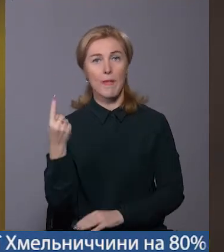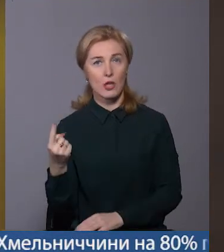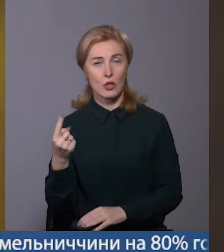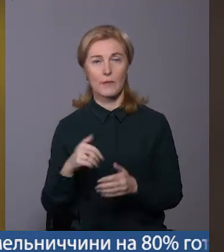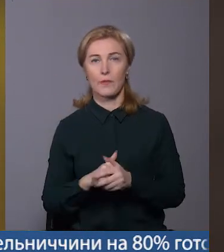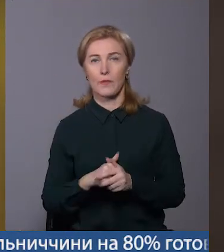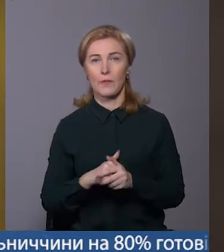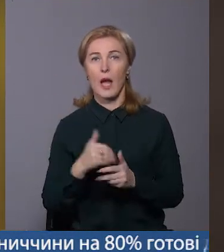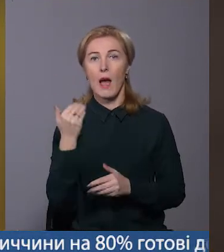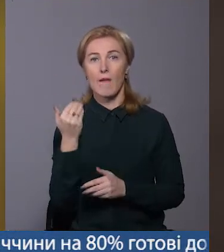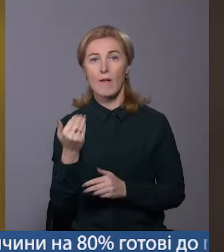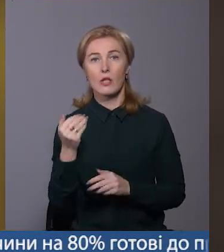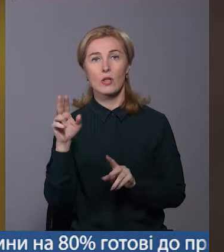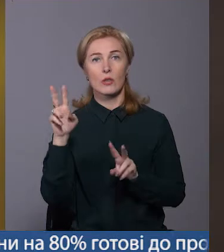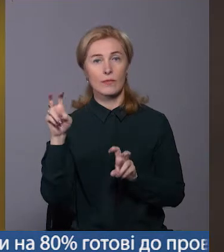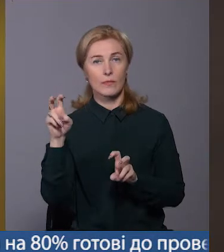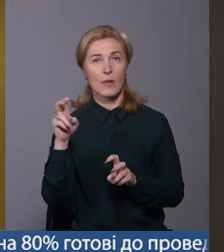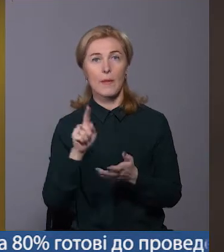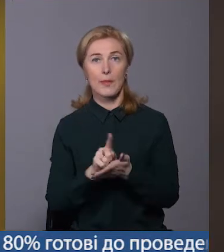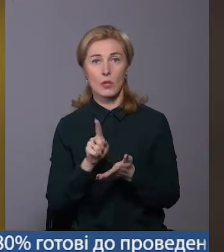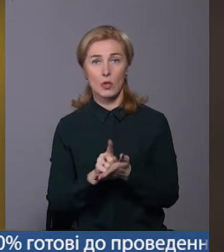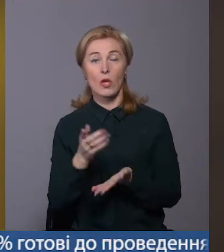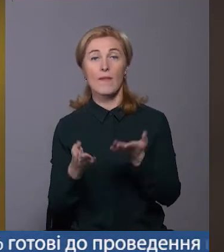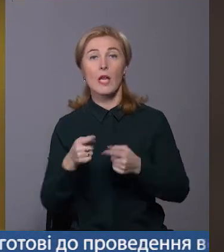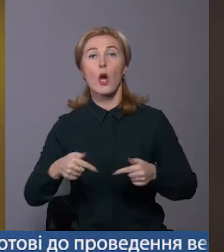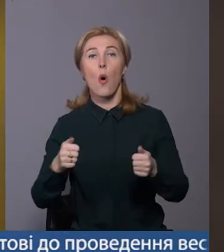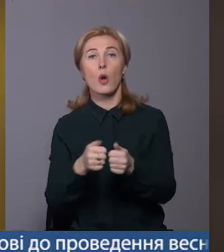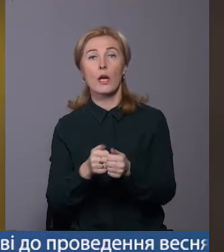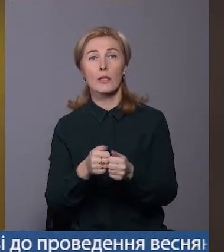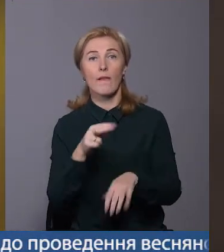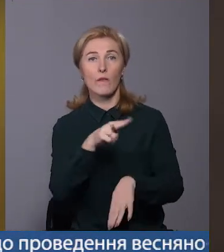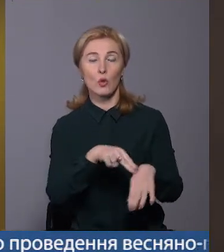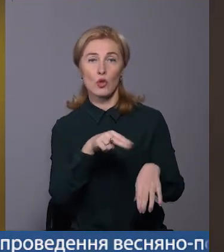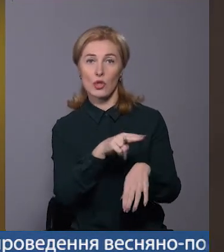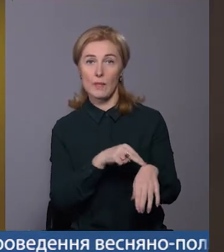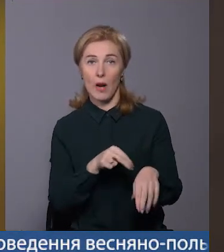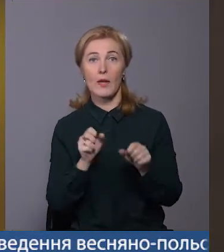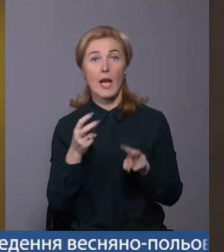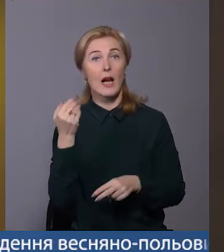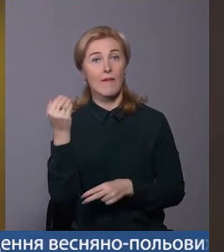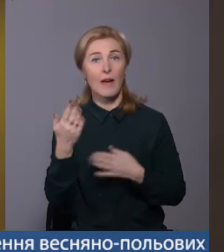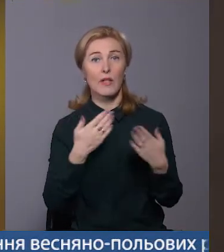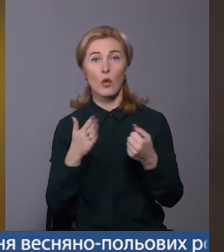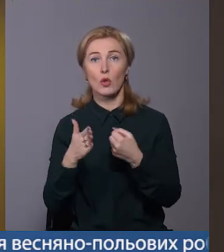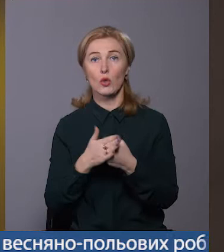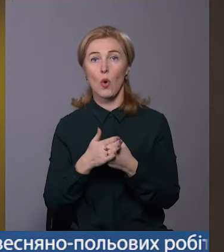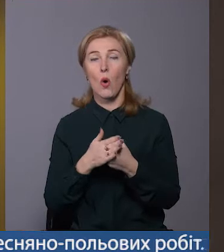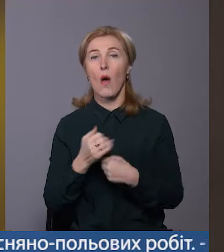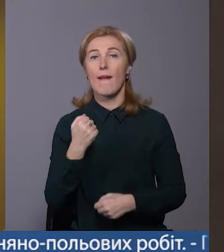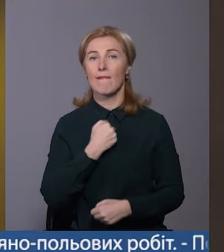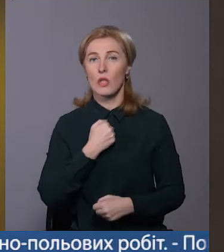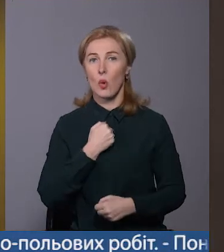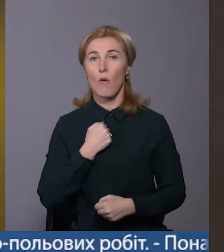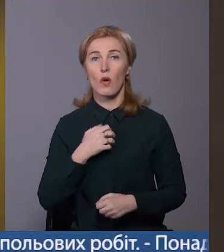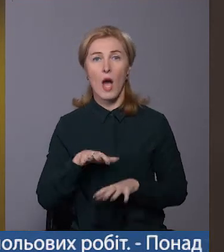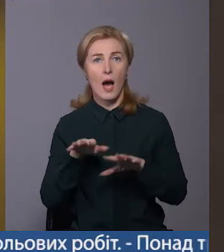1961. Ваш соціальний статус? Пенсіонер. Яких органів? Внутрішні справи. Як ви відноситесь до військової агресії